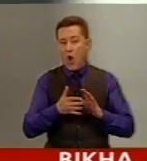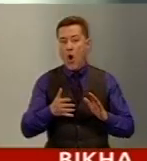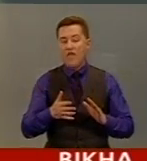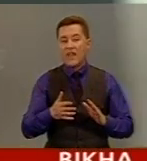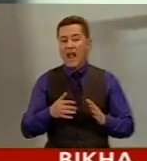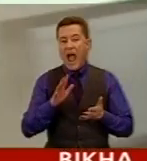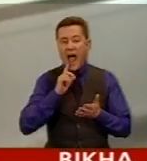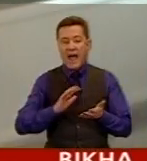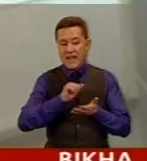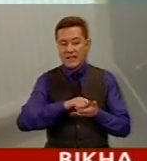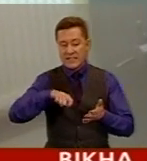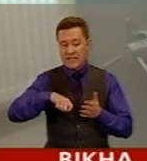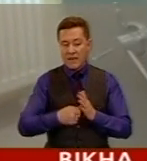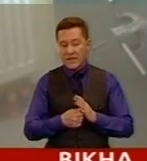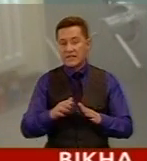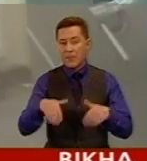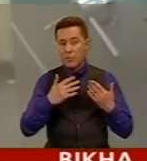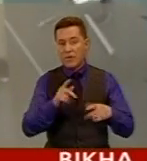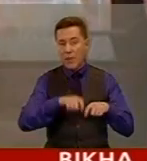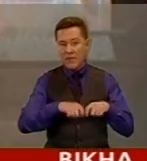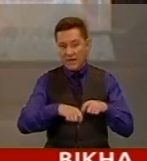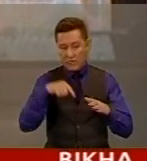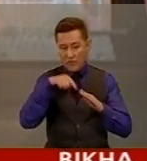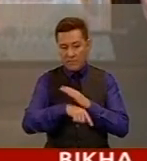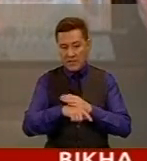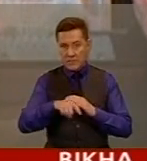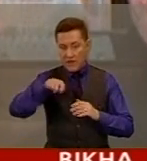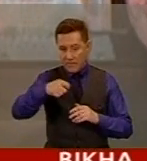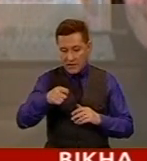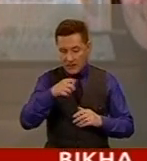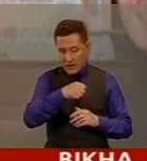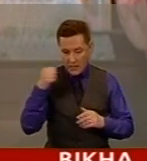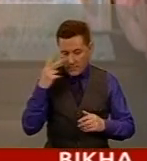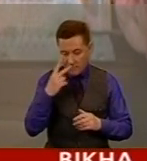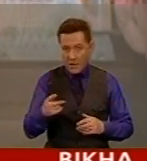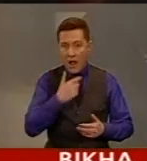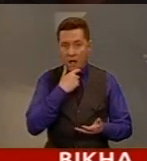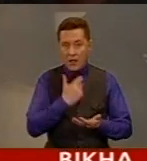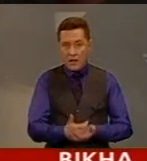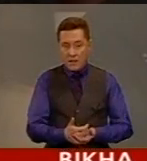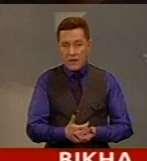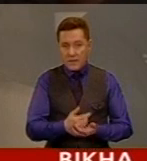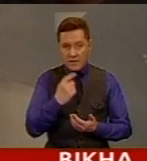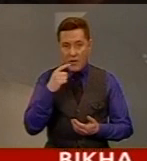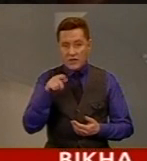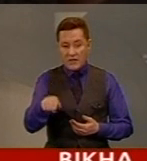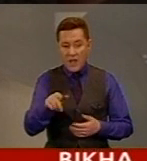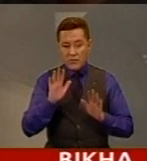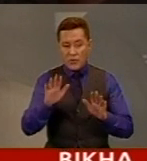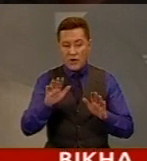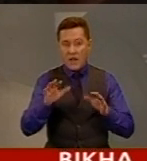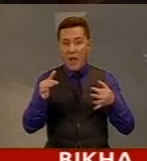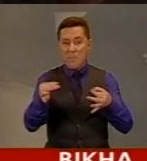скарбнички. Між іншим, запропонували перевірити її вміст. Володимир відкрив і очам не повірив. Вижу, що там тільки